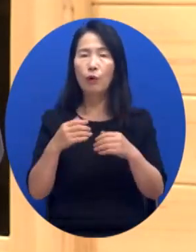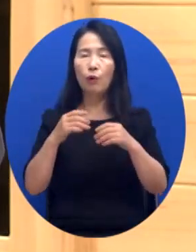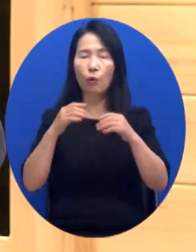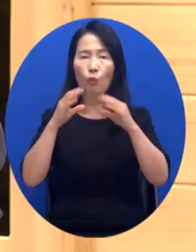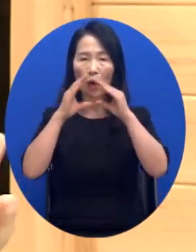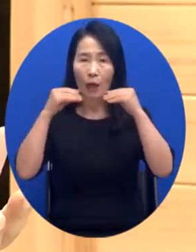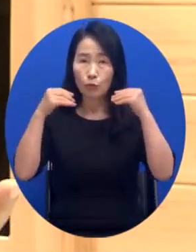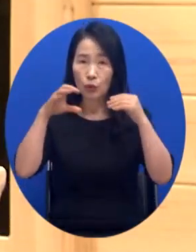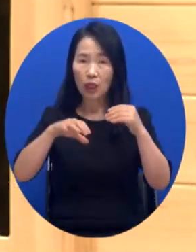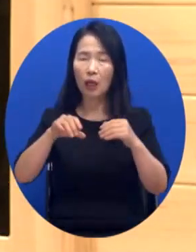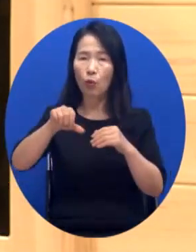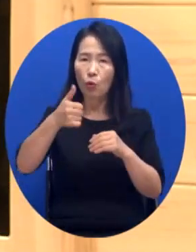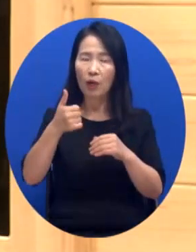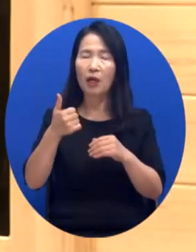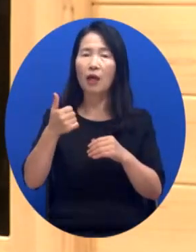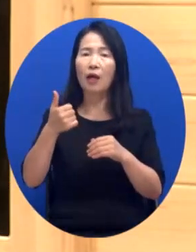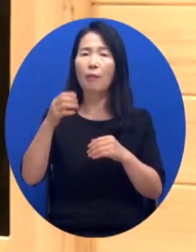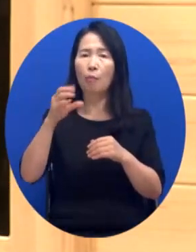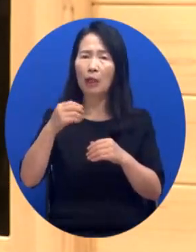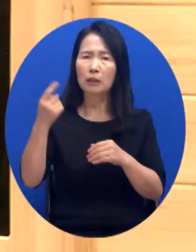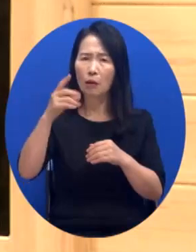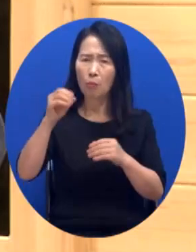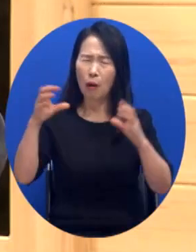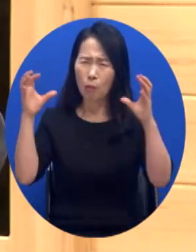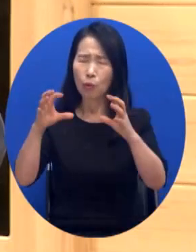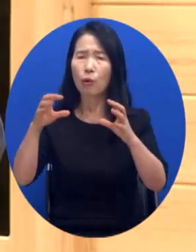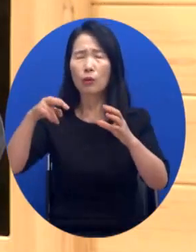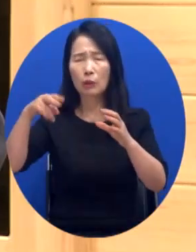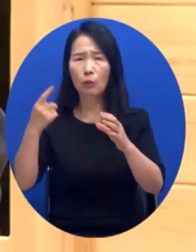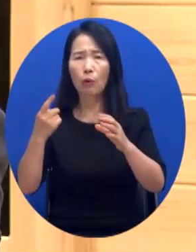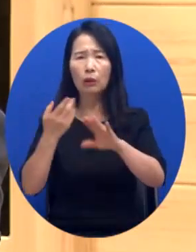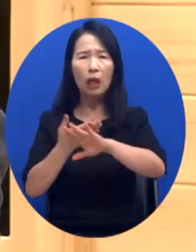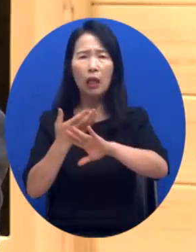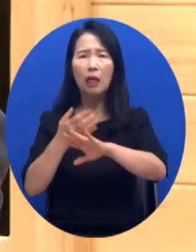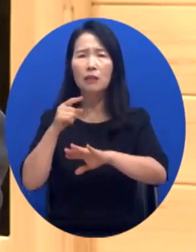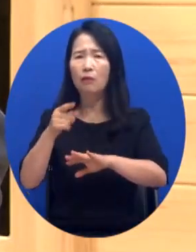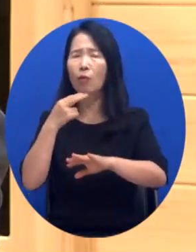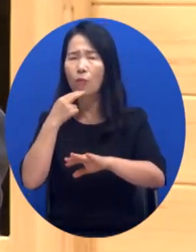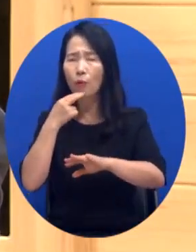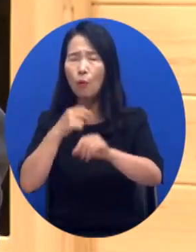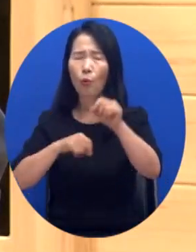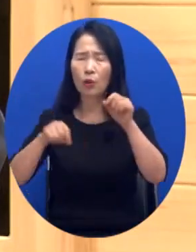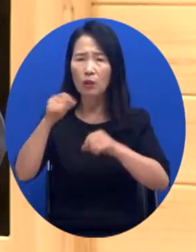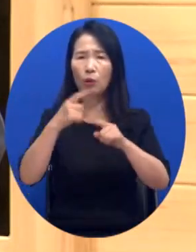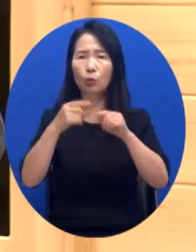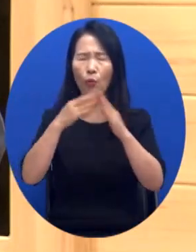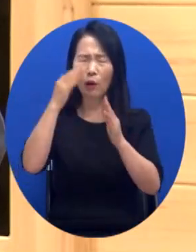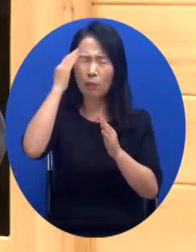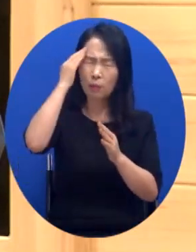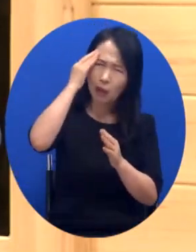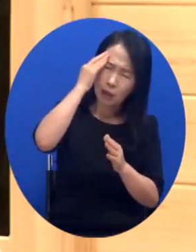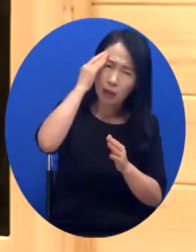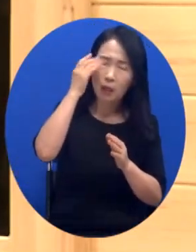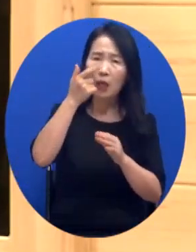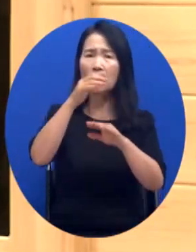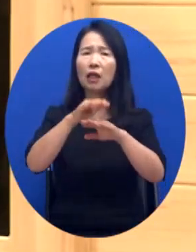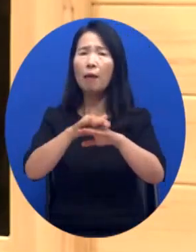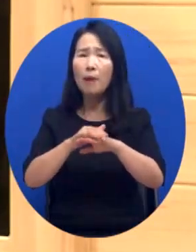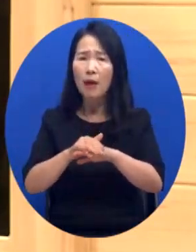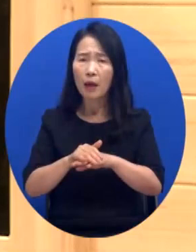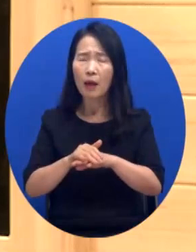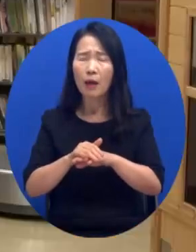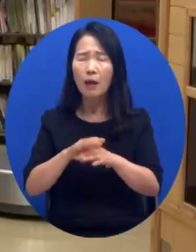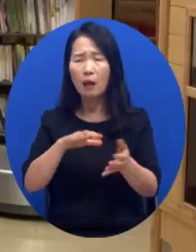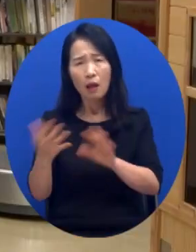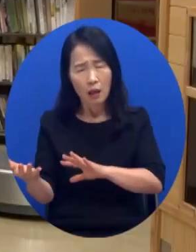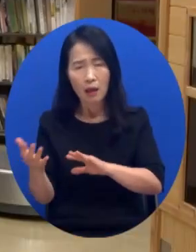모여도 뭐가 달라집니까? 사실 교회만 초토화되고 예배를 초토화하는데 앞장섰다고도 할